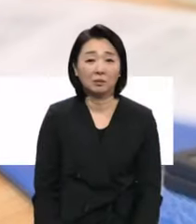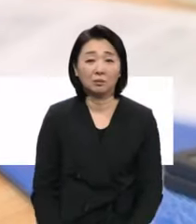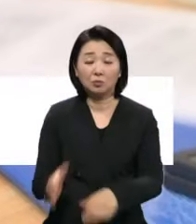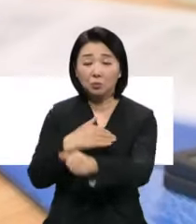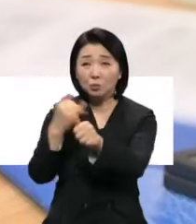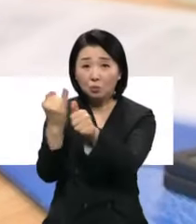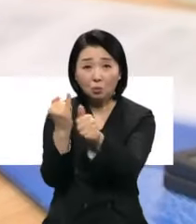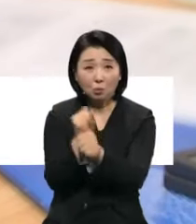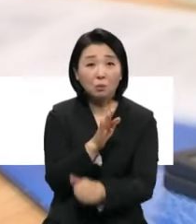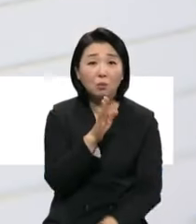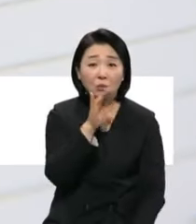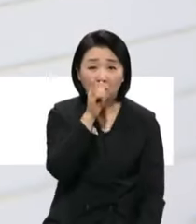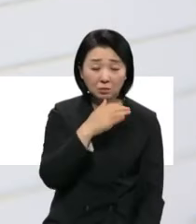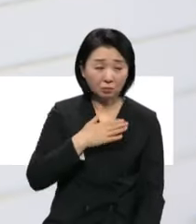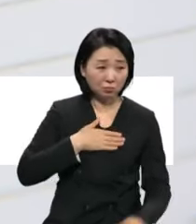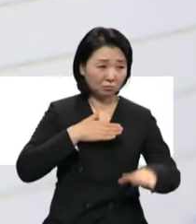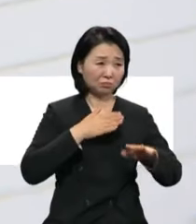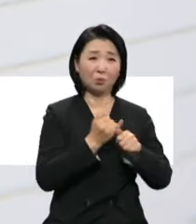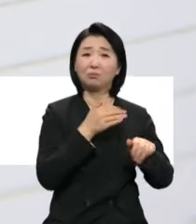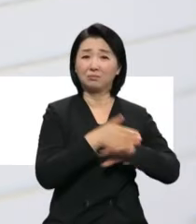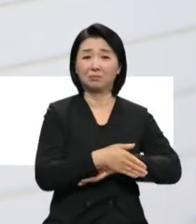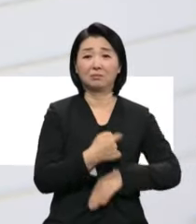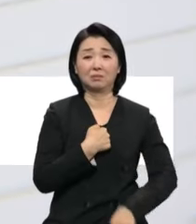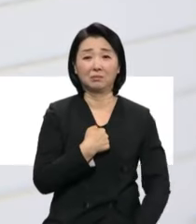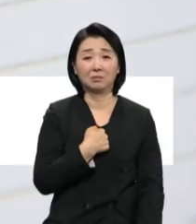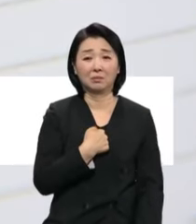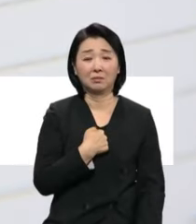하는데 저희는 좀 늦어져서